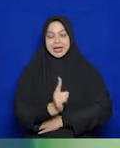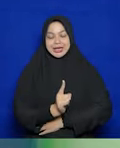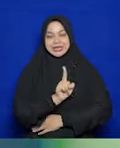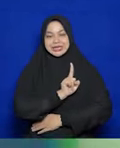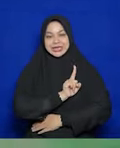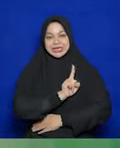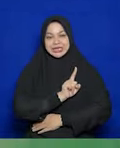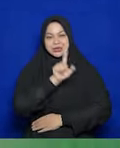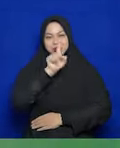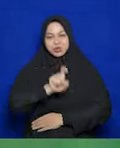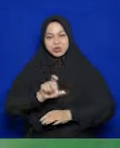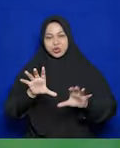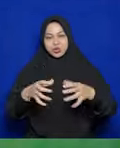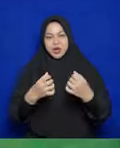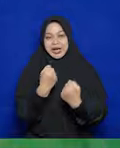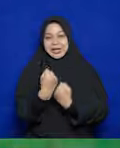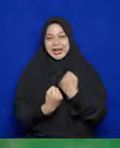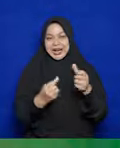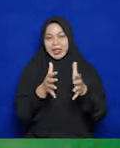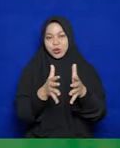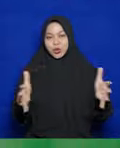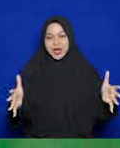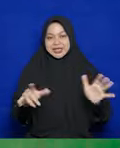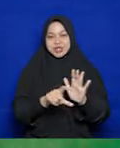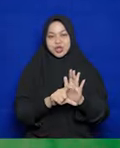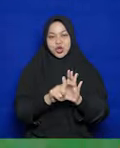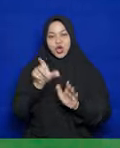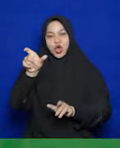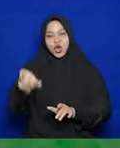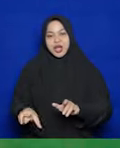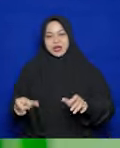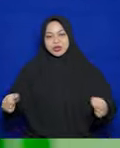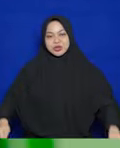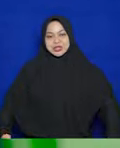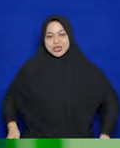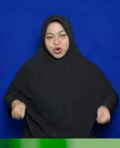ruang gerak yang lebih luas seperengguna kursi roda dan